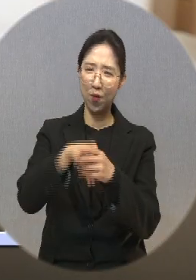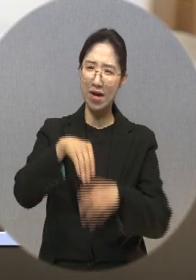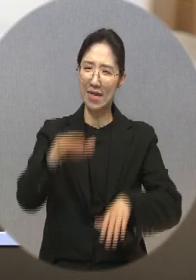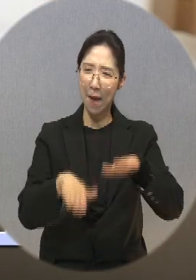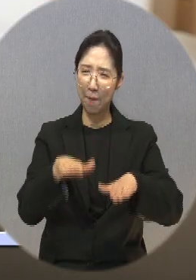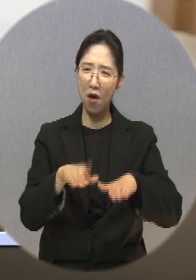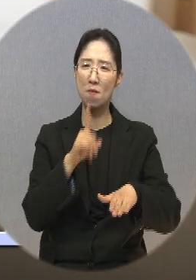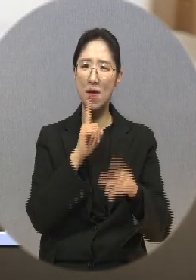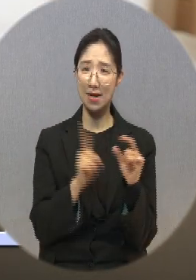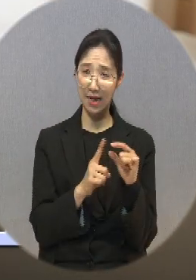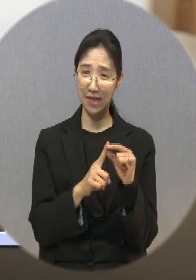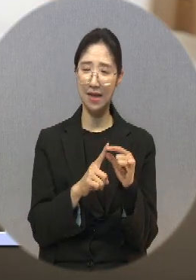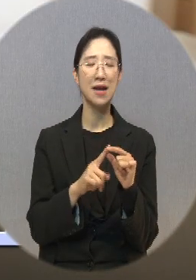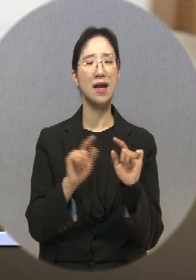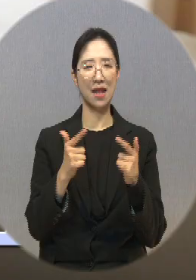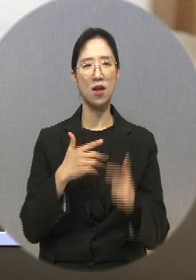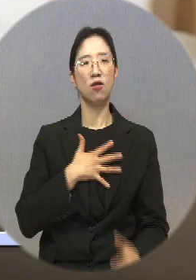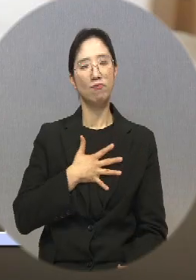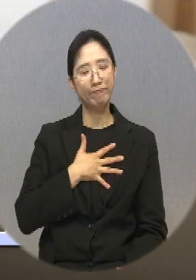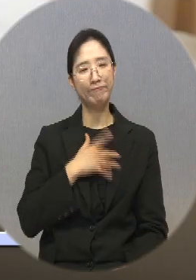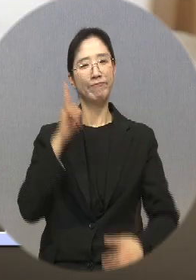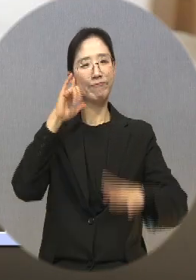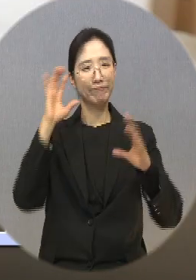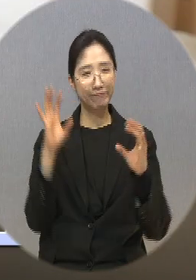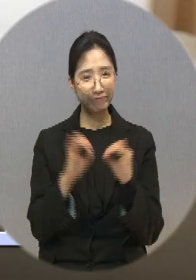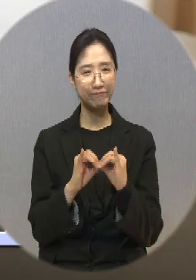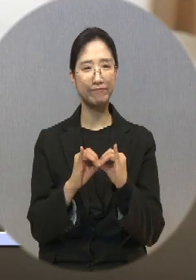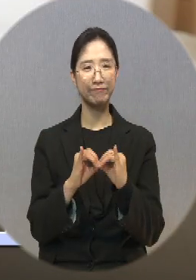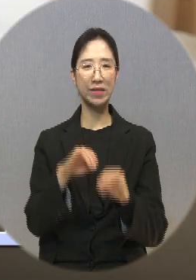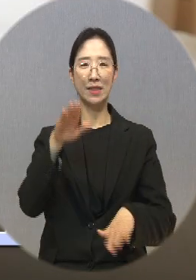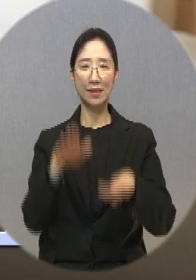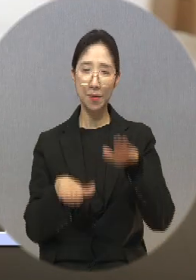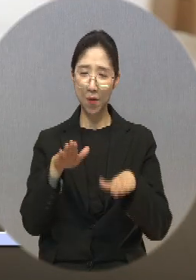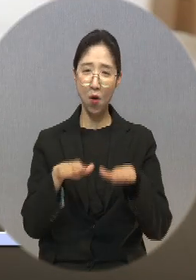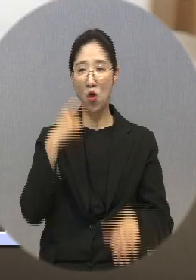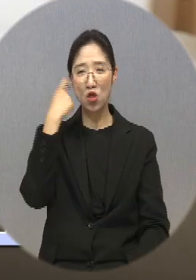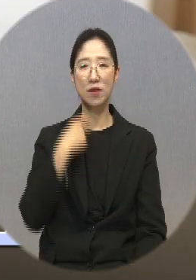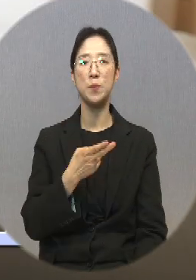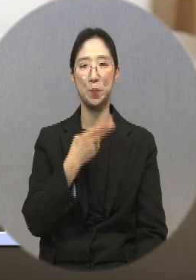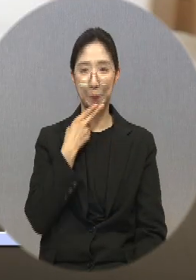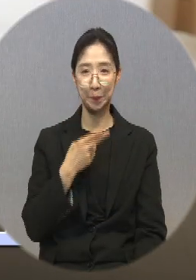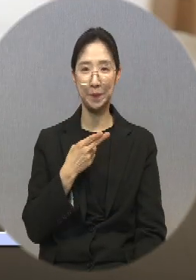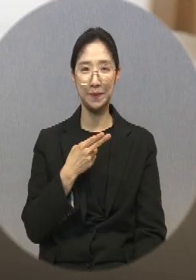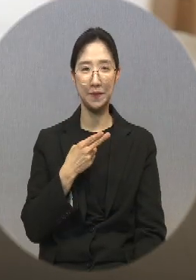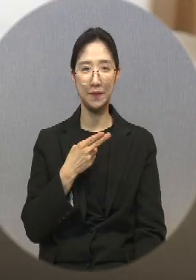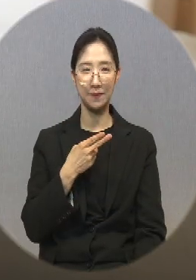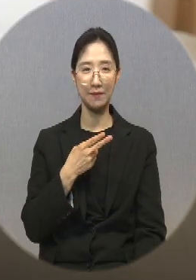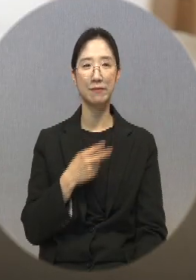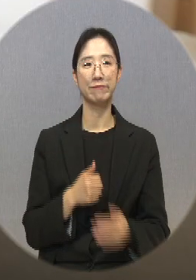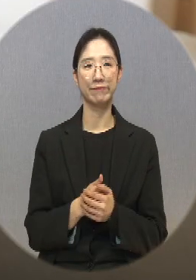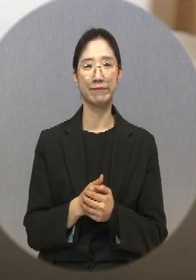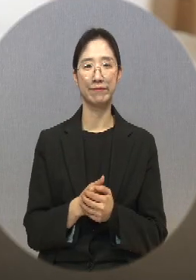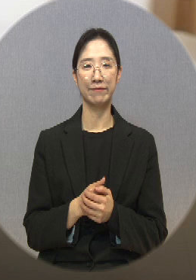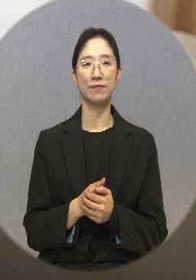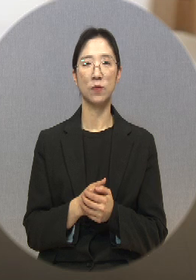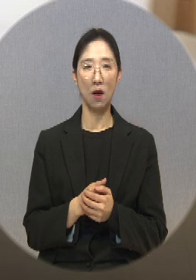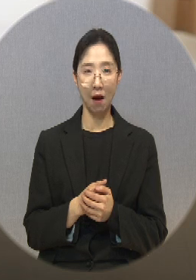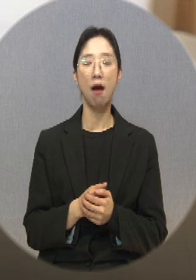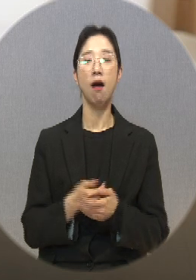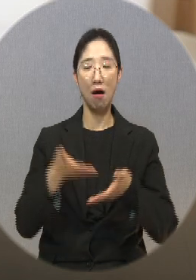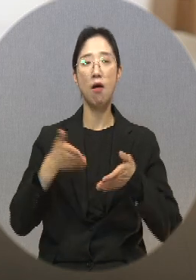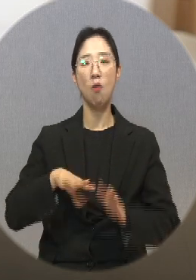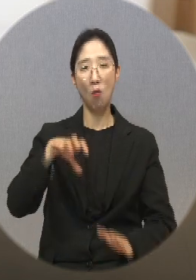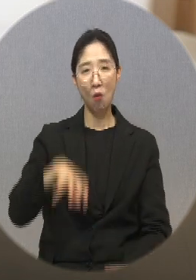차별의 용어보다는 정서적으로 공감대가 되고 그리고 차별이 느껴지지 않고